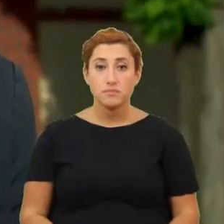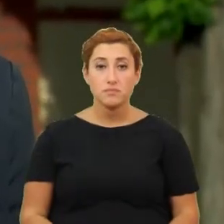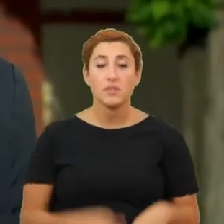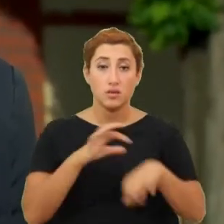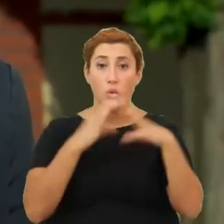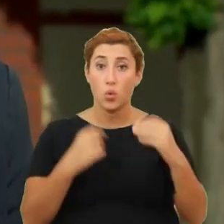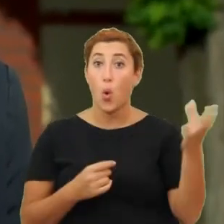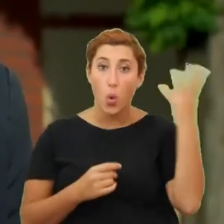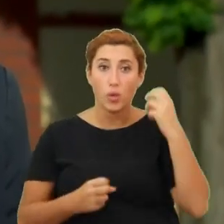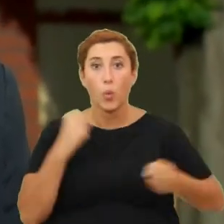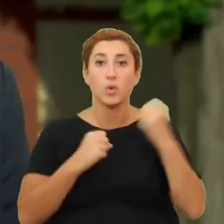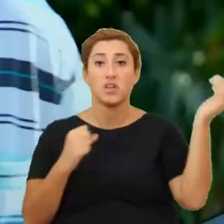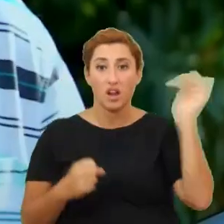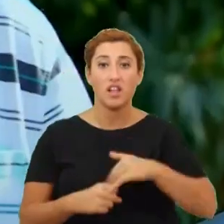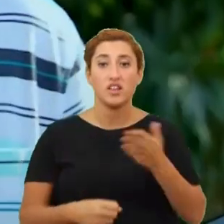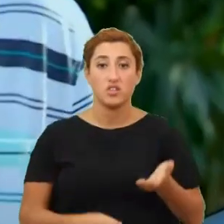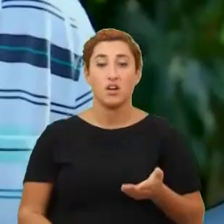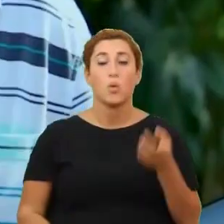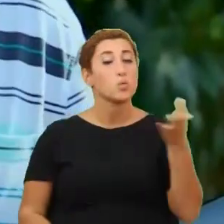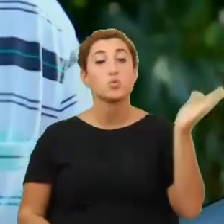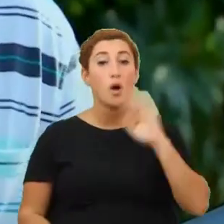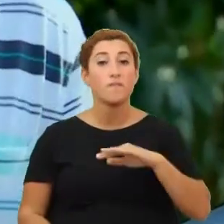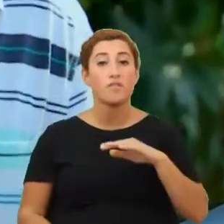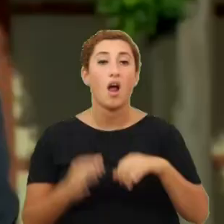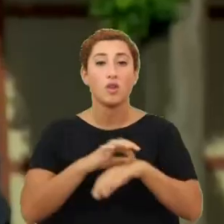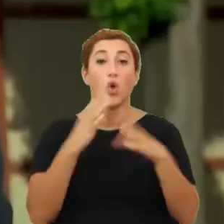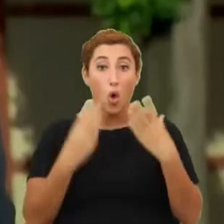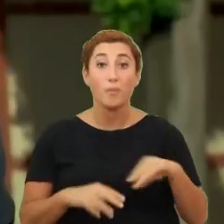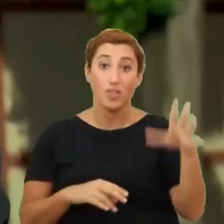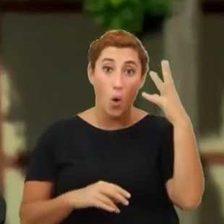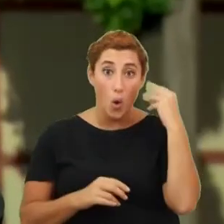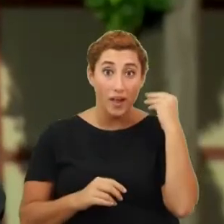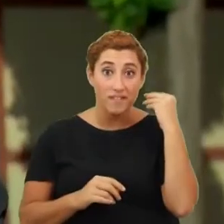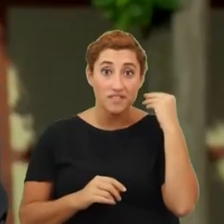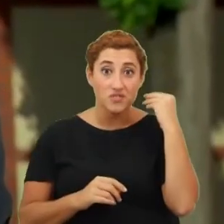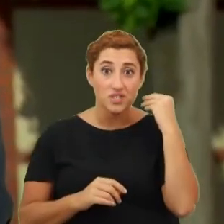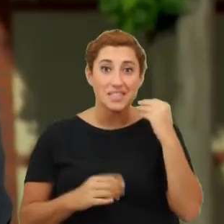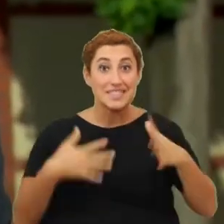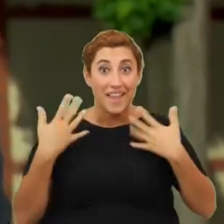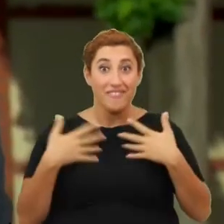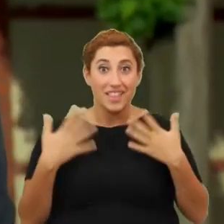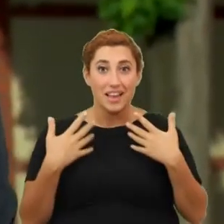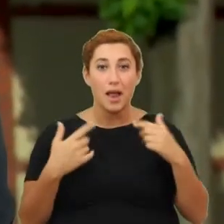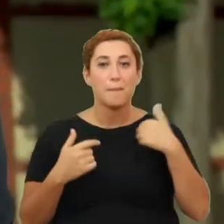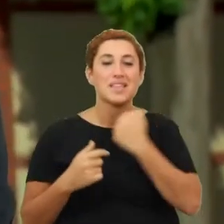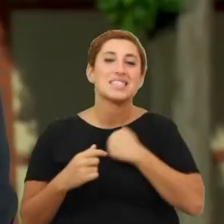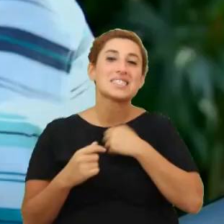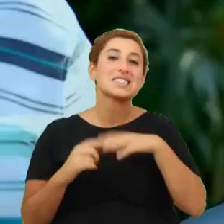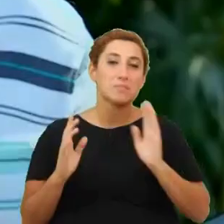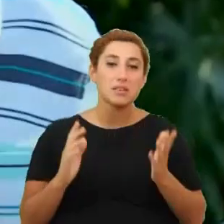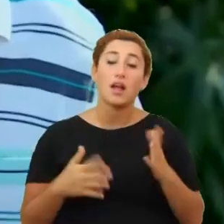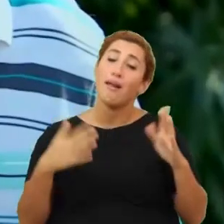hasta olduğumu öğrenince koşarak gelirler buraya. Sonra hasta olmadığımı öğrenince sevinirler, bana da